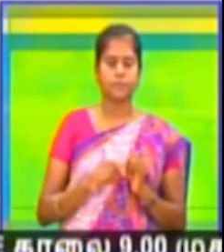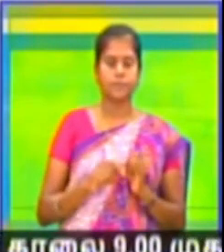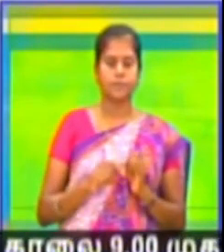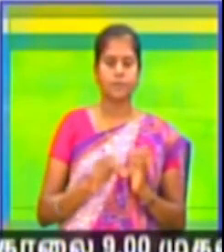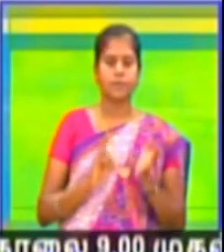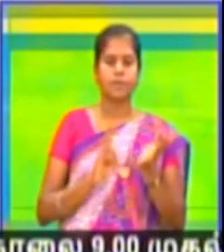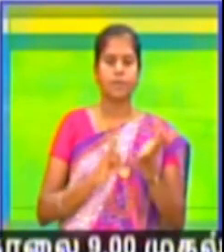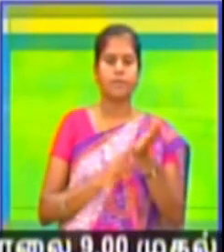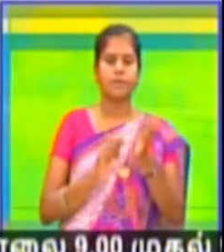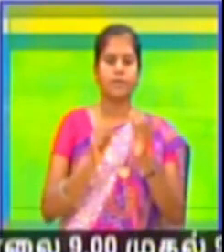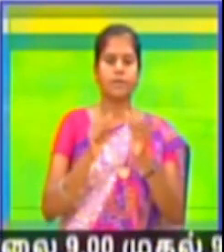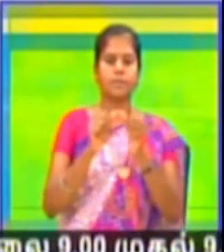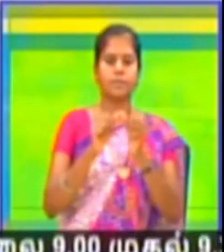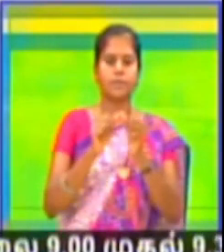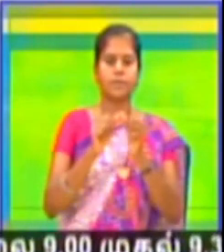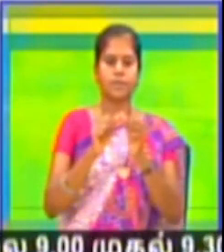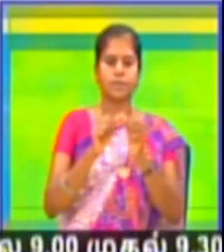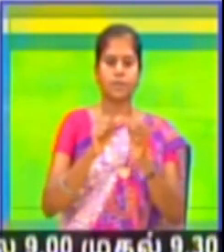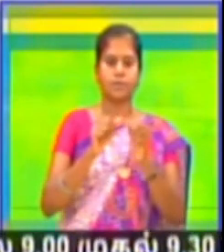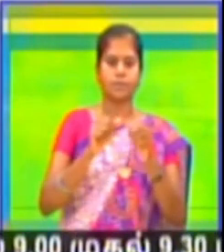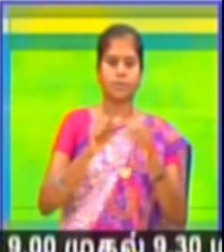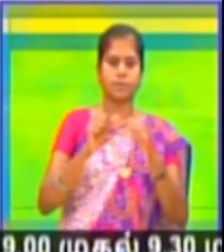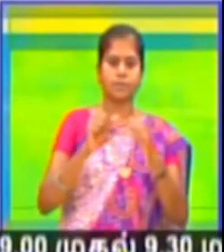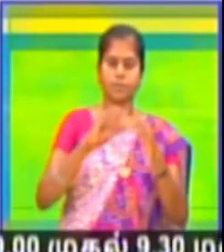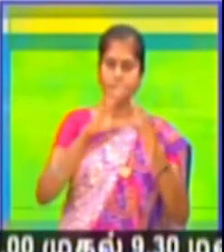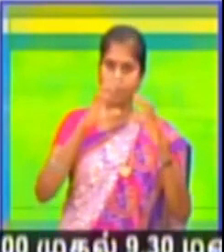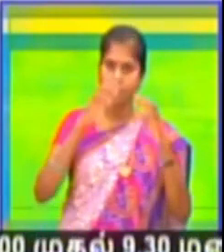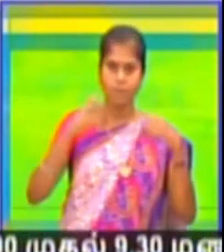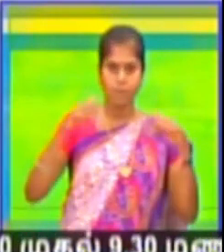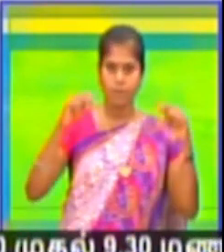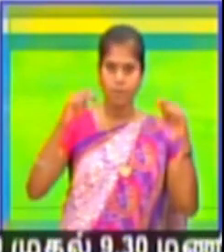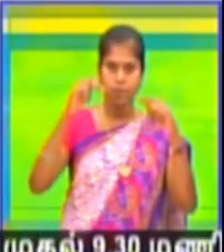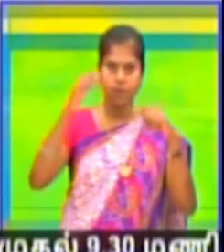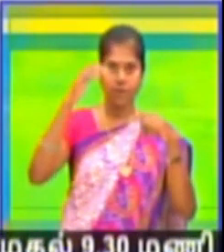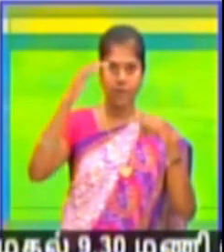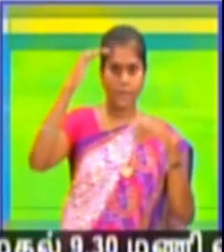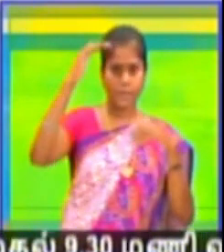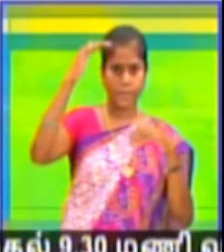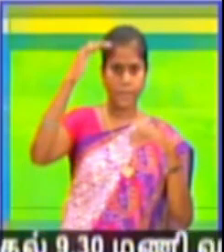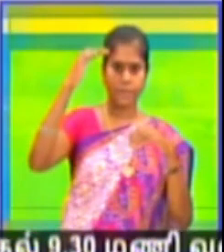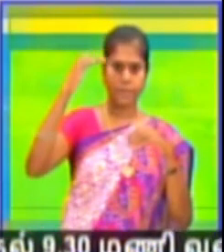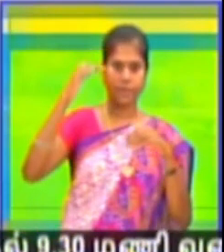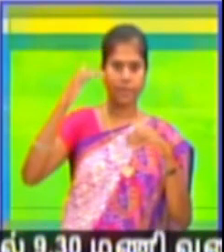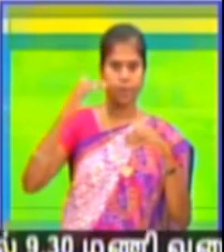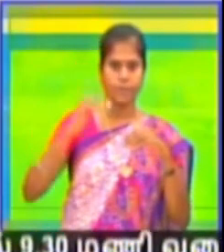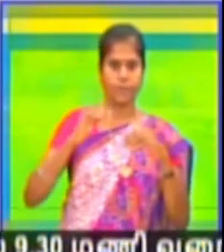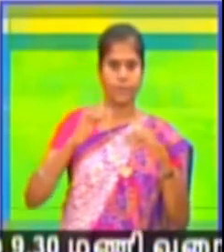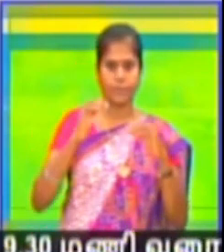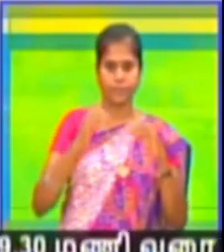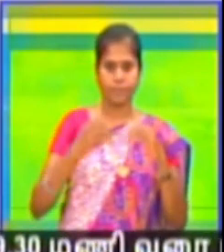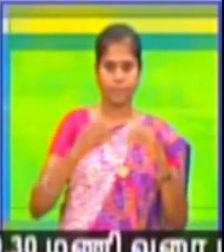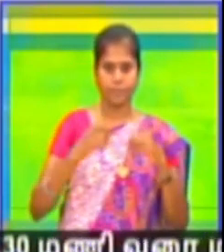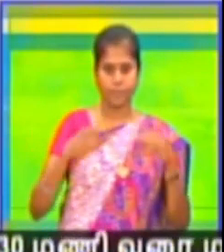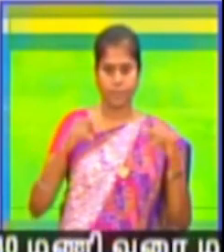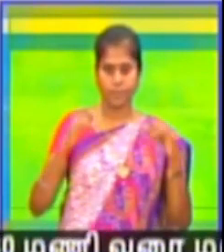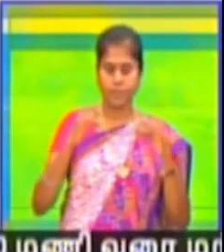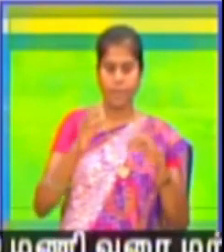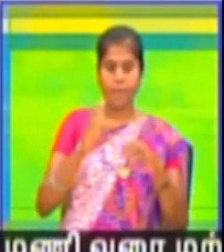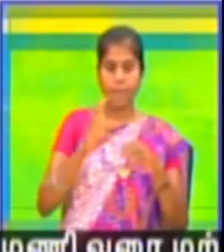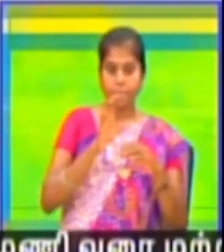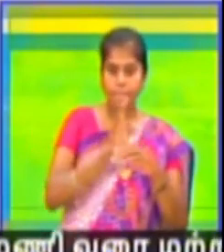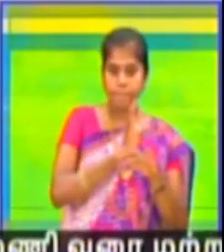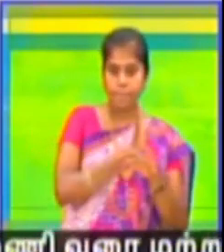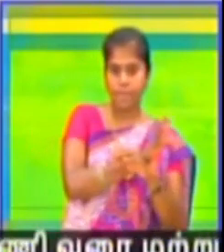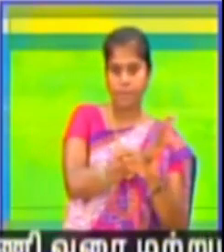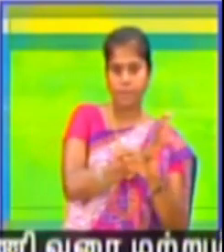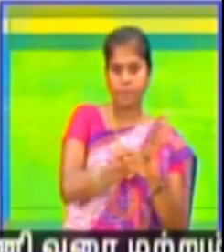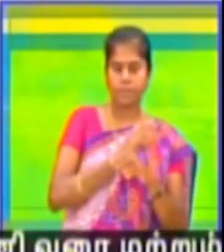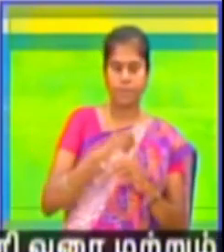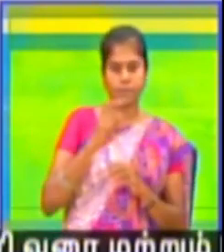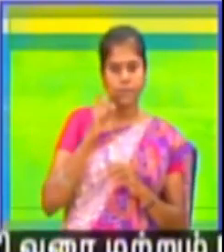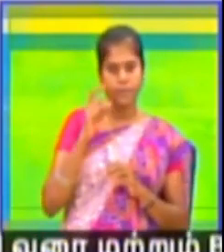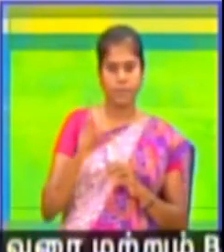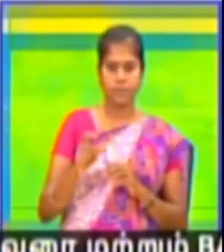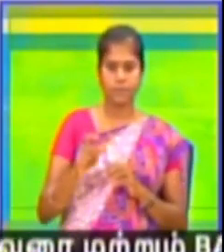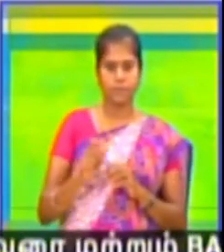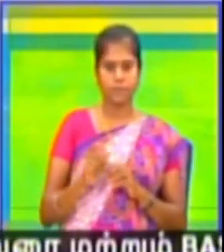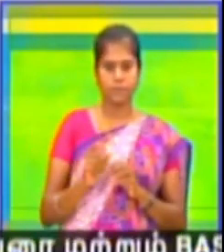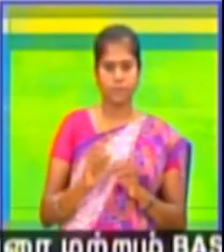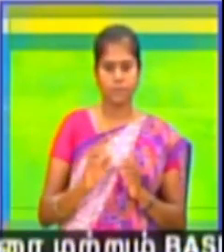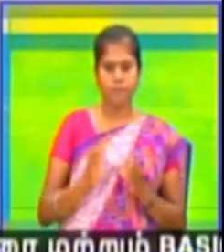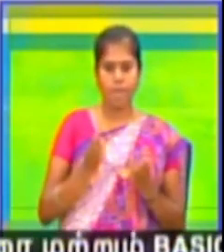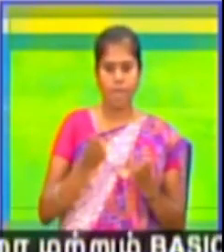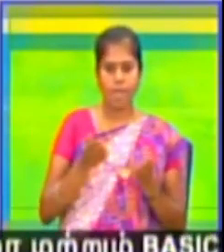அமெரிக்கா கண்டத்தினுடைய மேற்கு பகுதியில் காணப்படுது. இது ஒரு இளமையான மடிப்பு